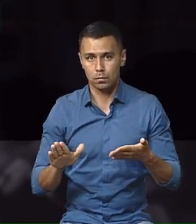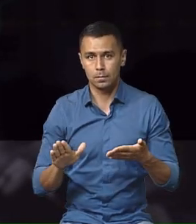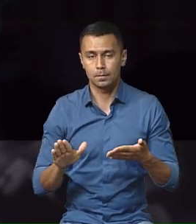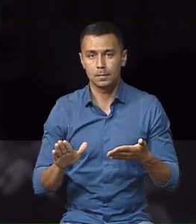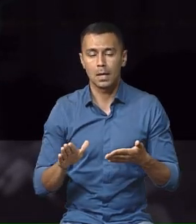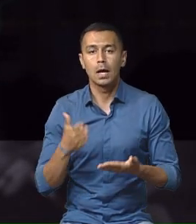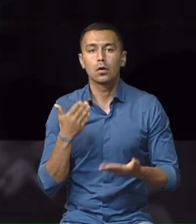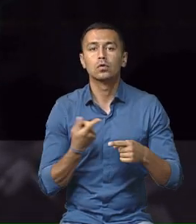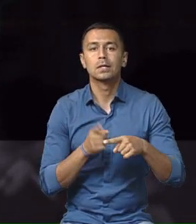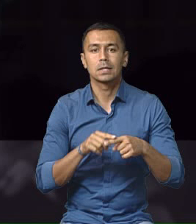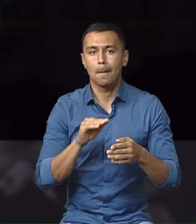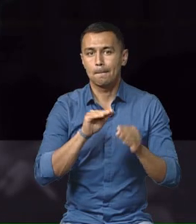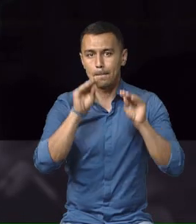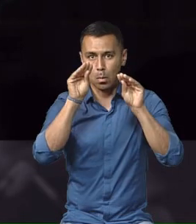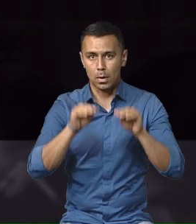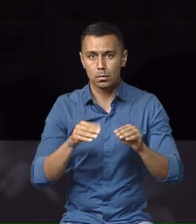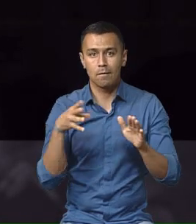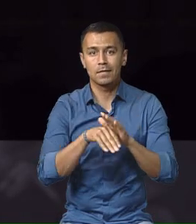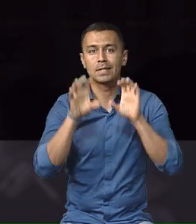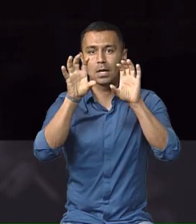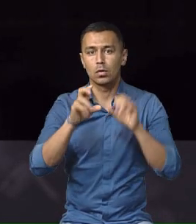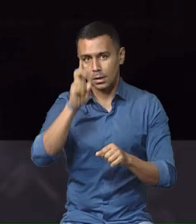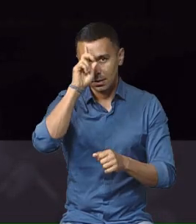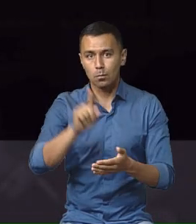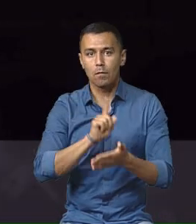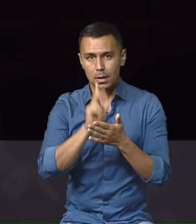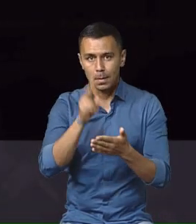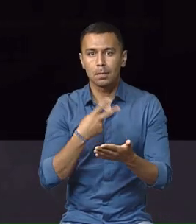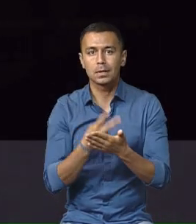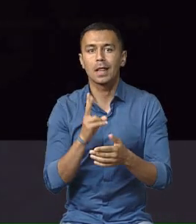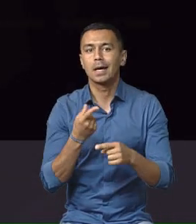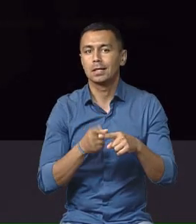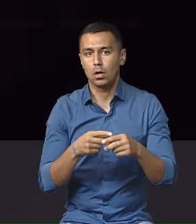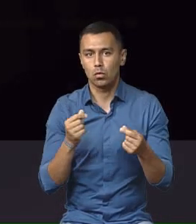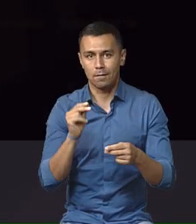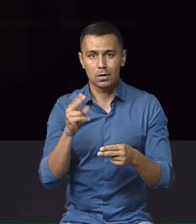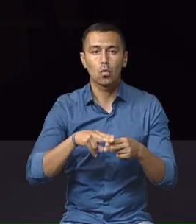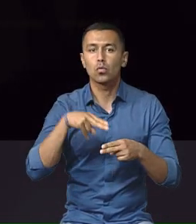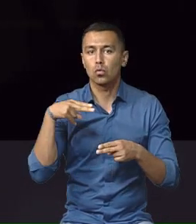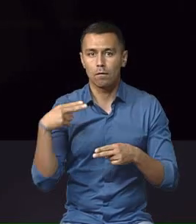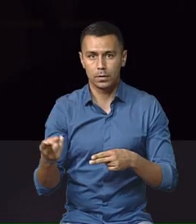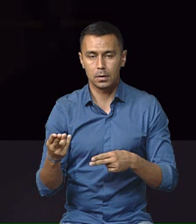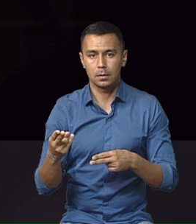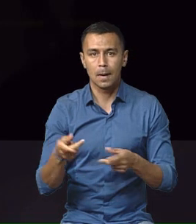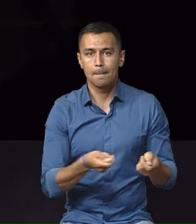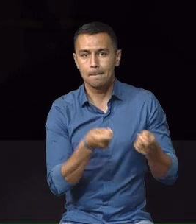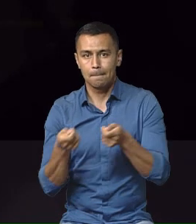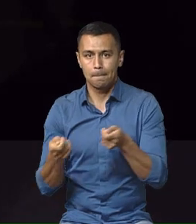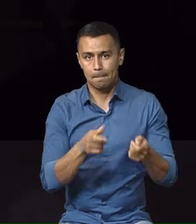І якщо це прописано в законі, то держава повинна передбачати на це кошти і відшкодовувати